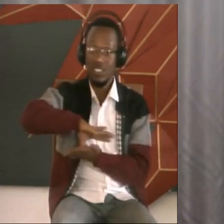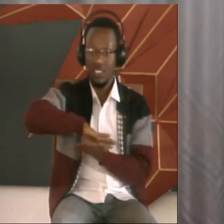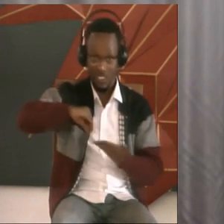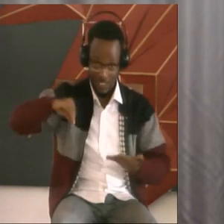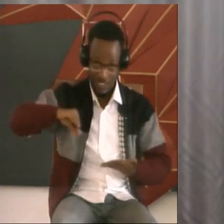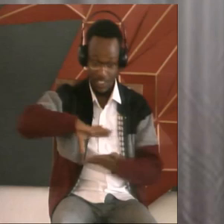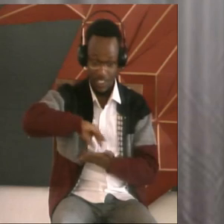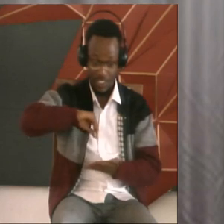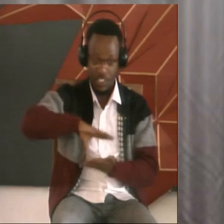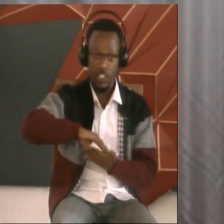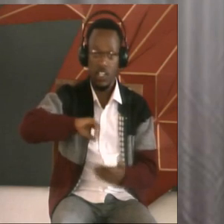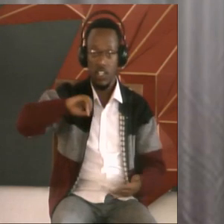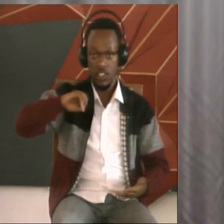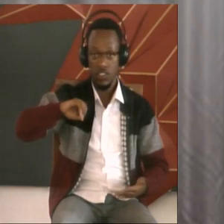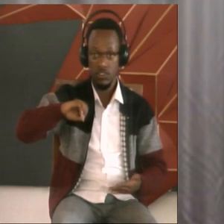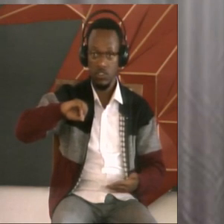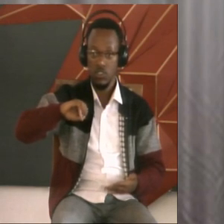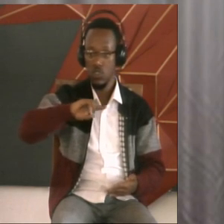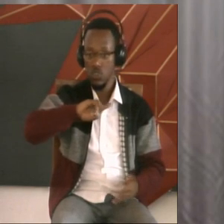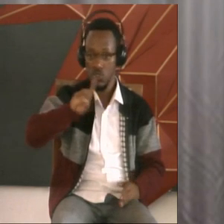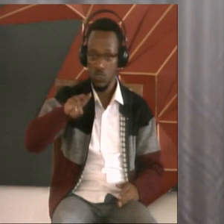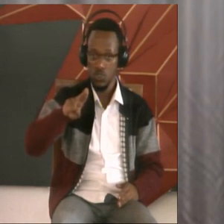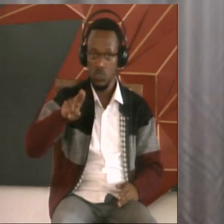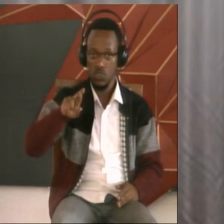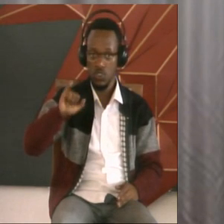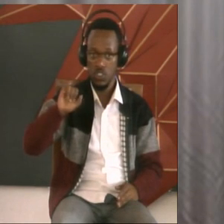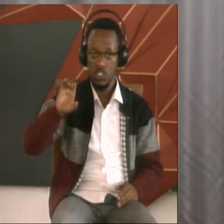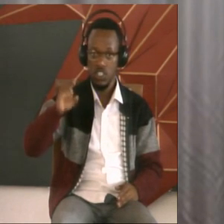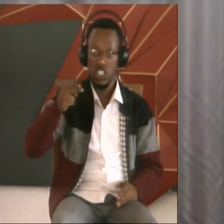chers frères et sœurs, une année